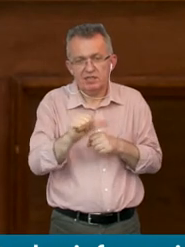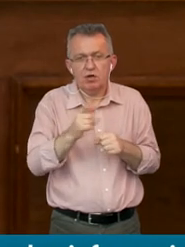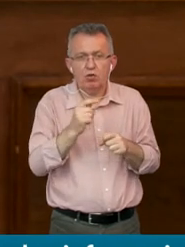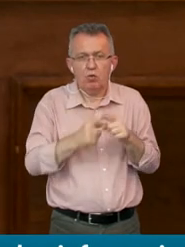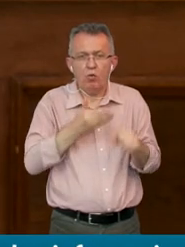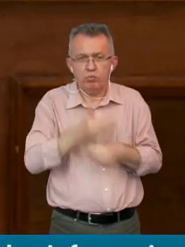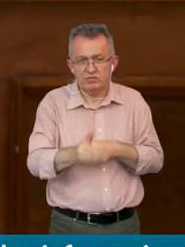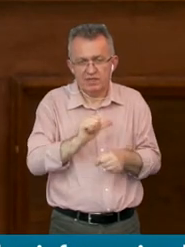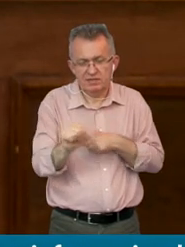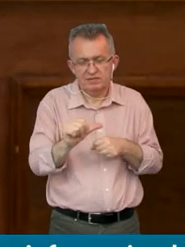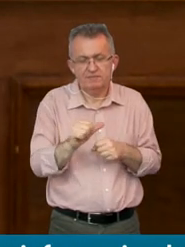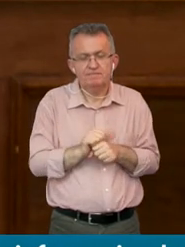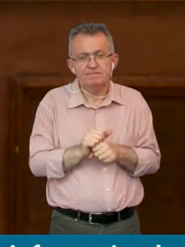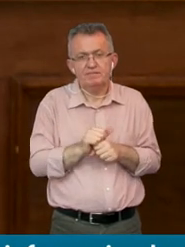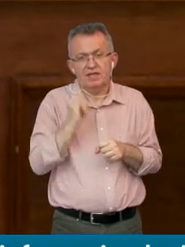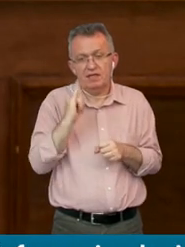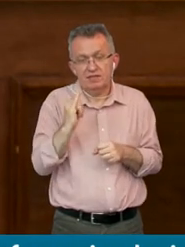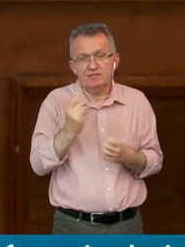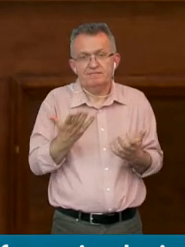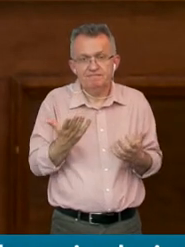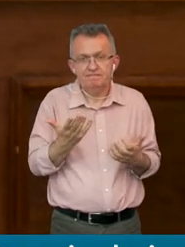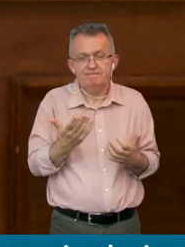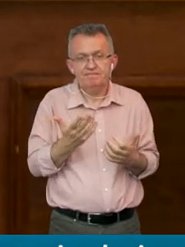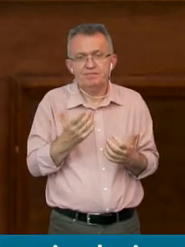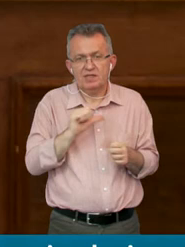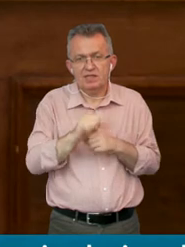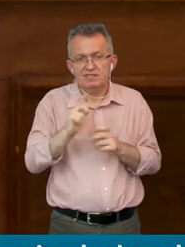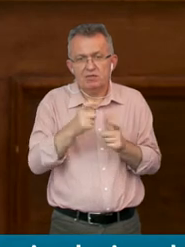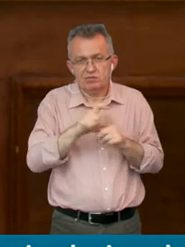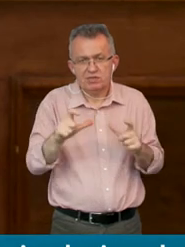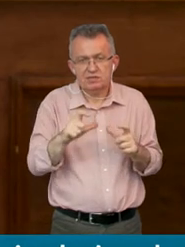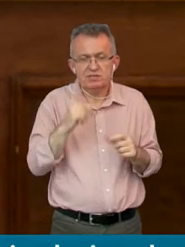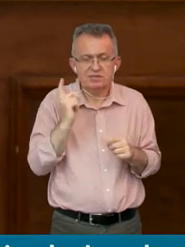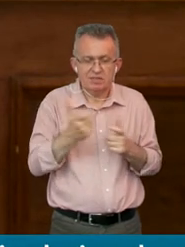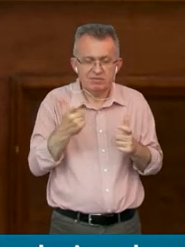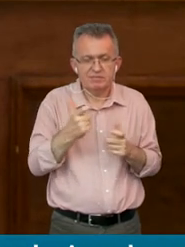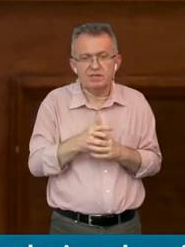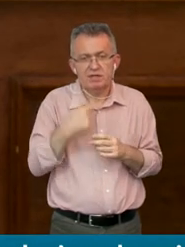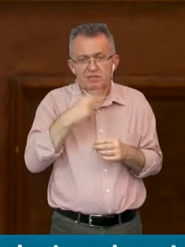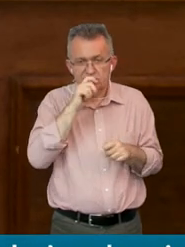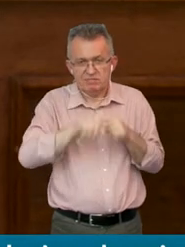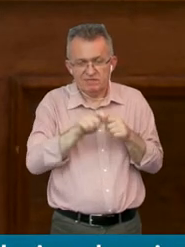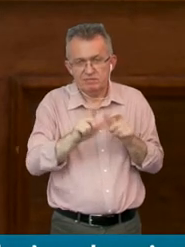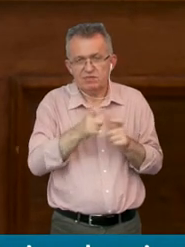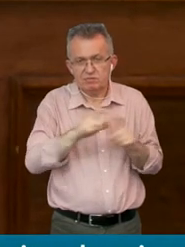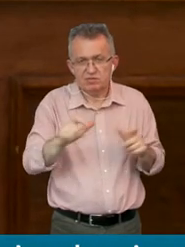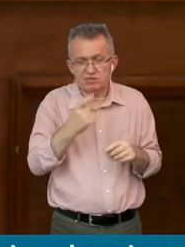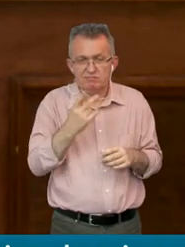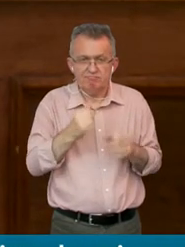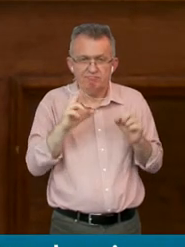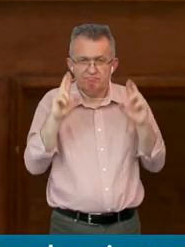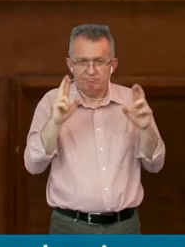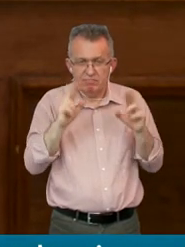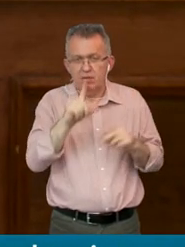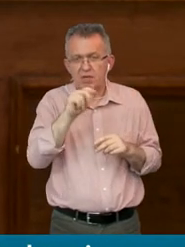opóźnienia, no i jest cały czas zagrożona. My monitorujemy i dopingujemy